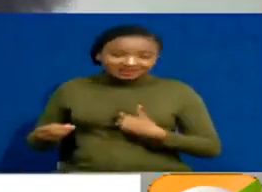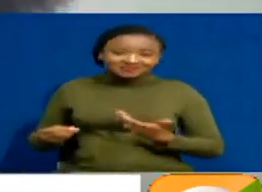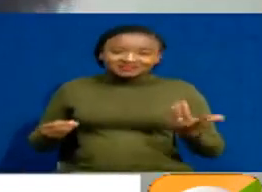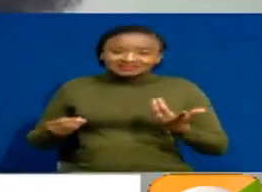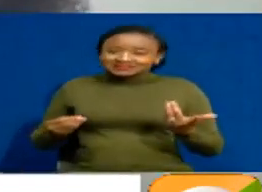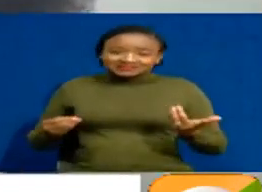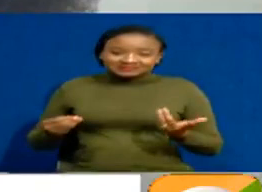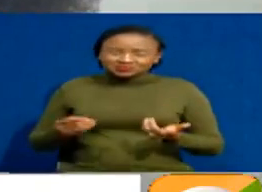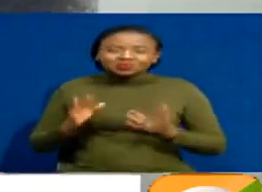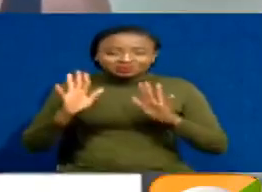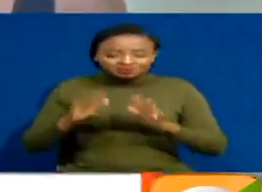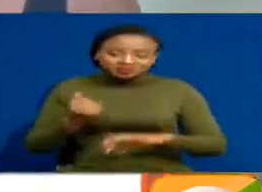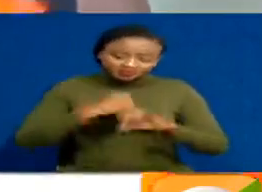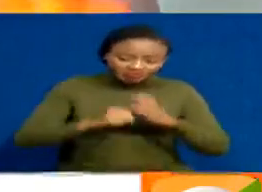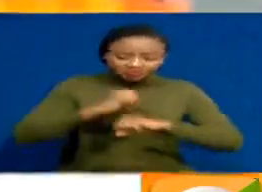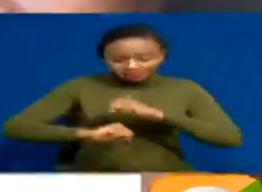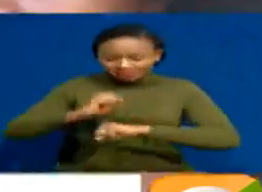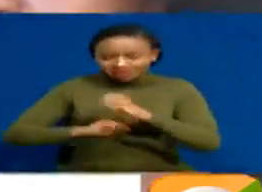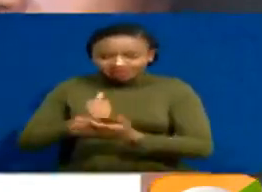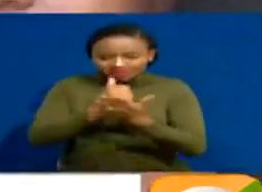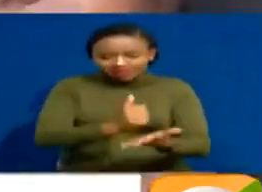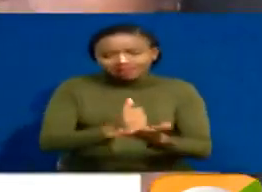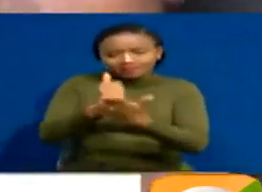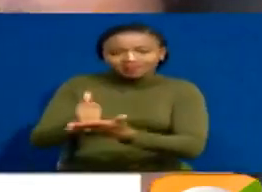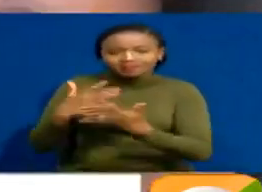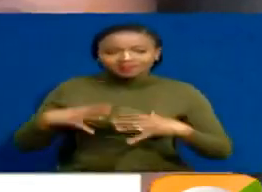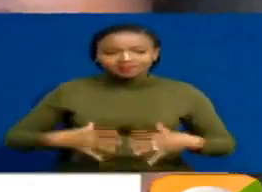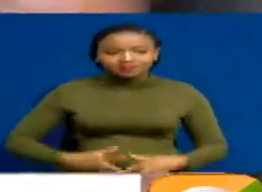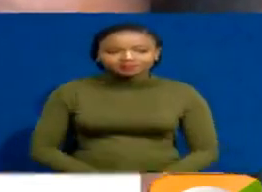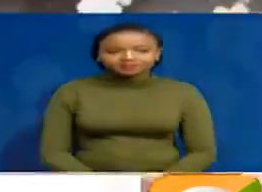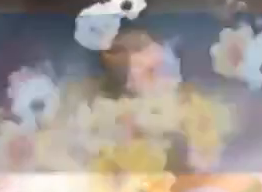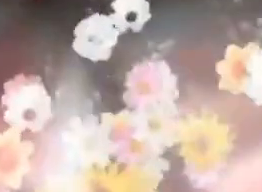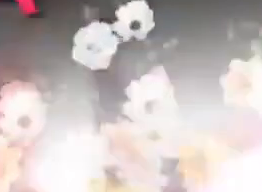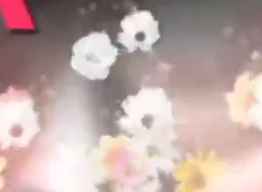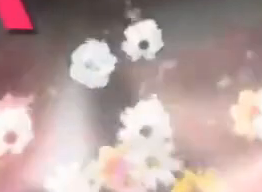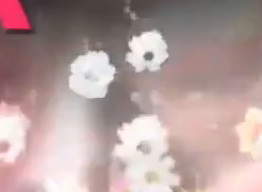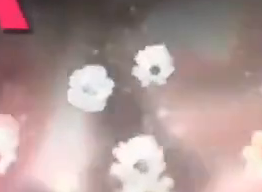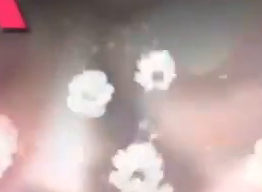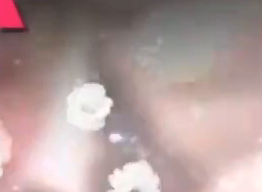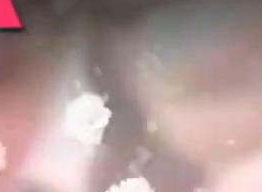nowhere. So it's good you keep busy throughout your day, at least uko busy kabisa.